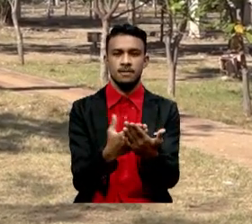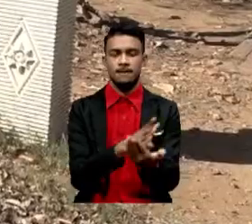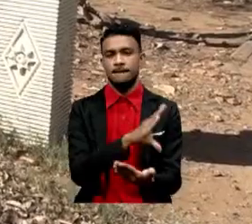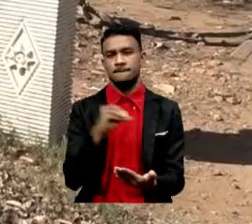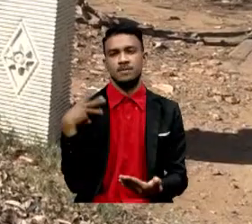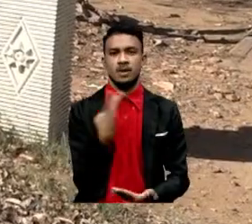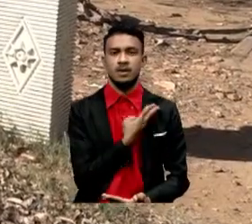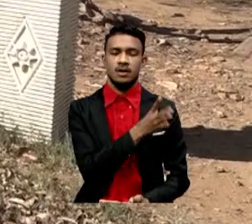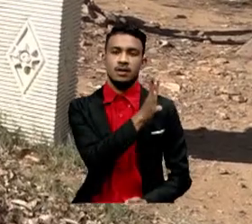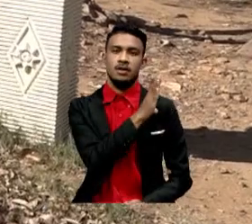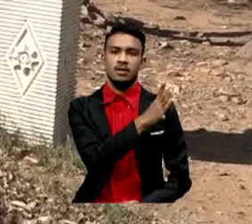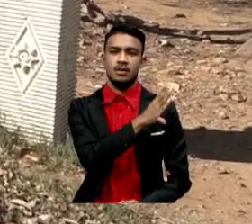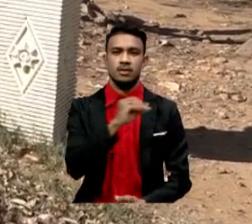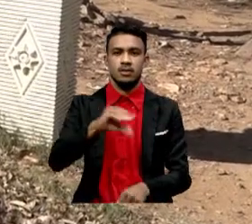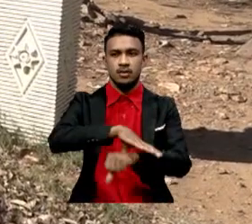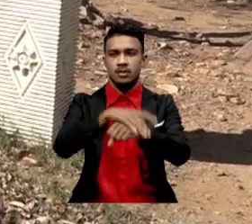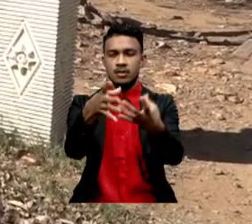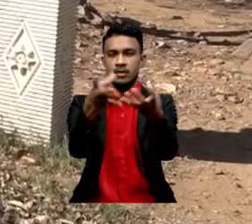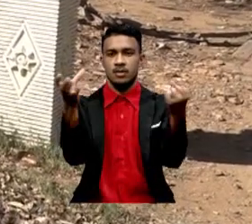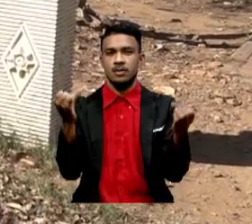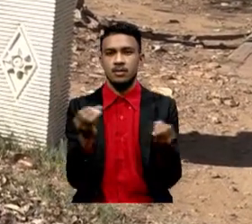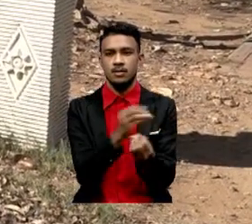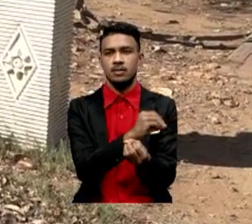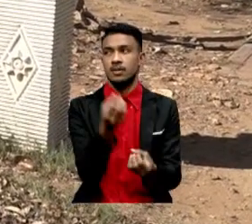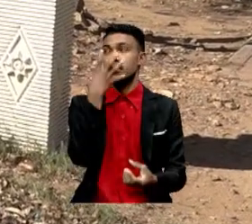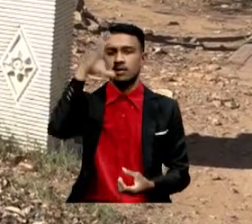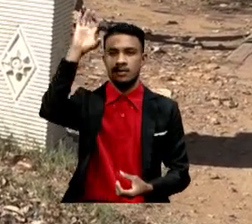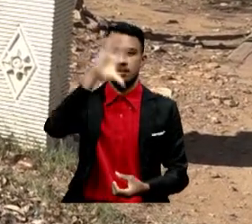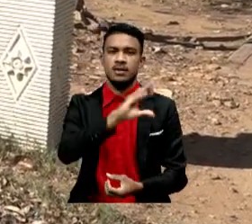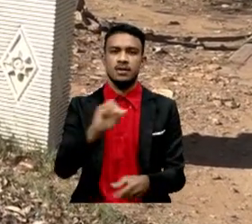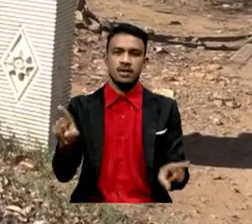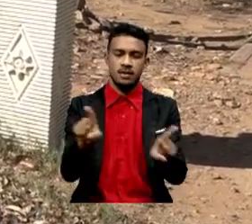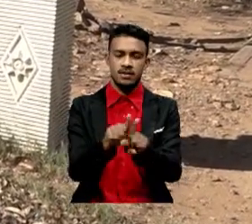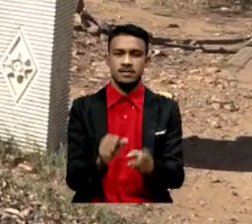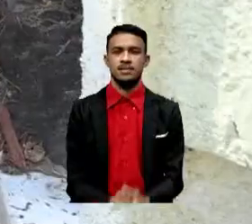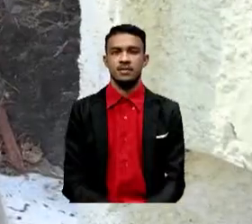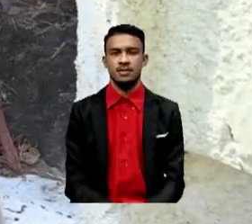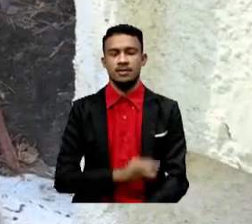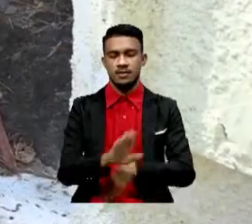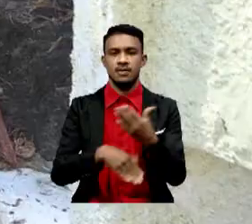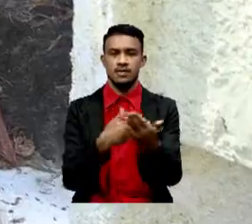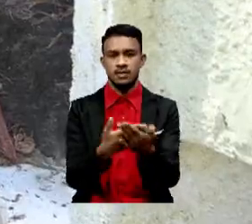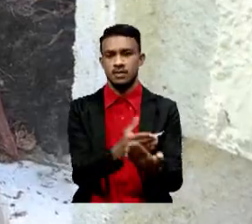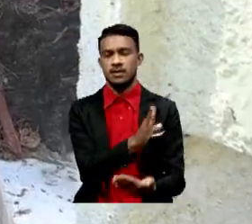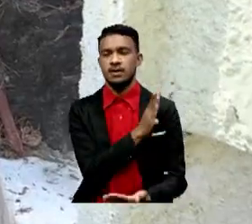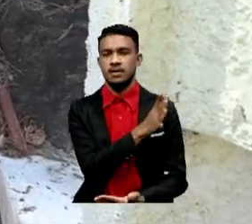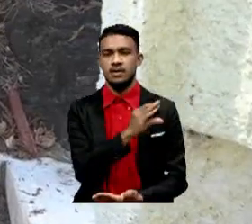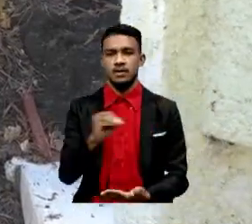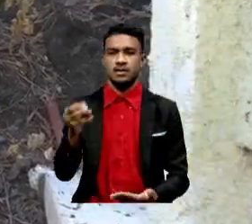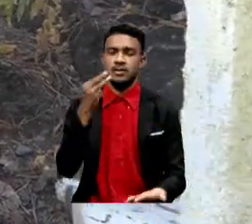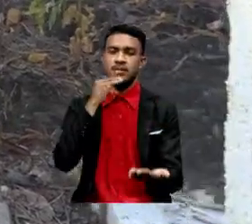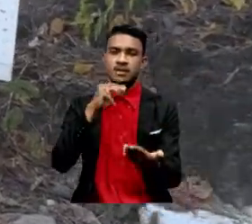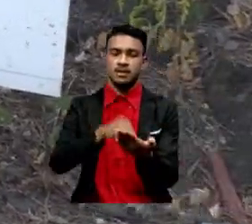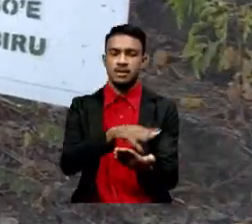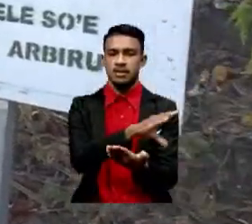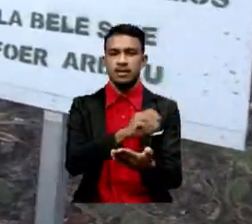ita hento planeta noloron matan mutuk sai ahuk desa. Ka buat hirak ne, sai deit materi ya tempo